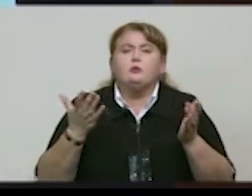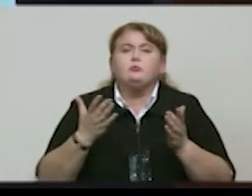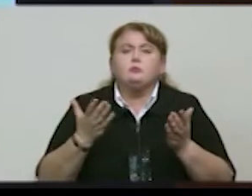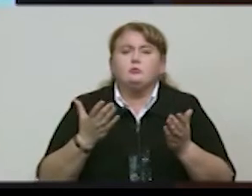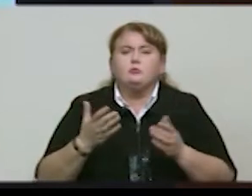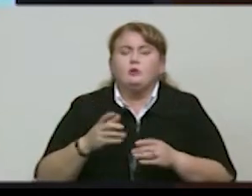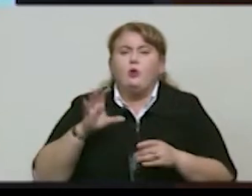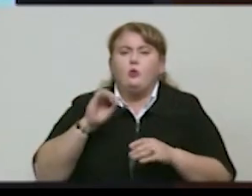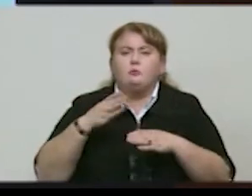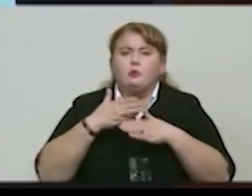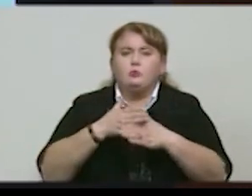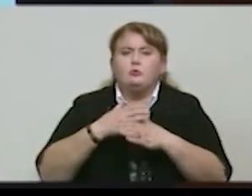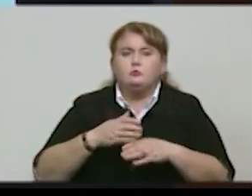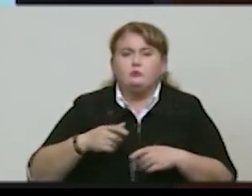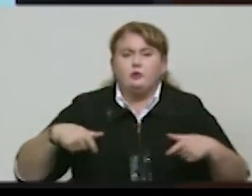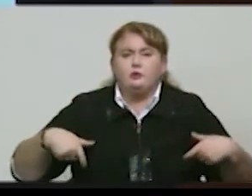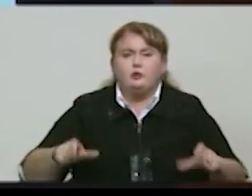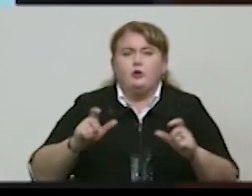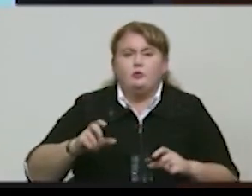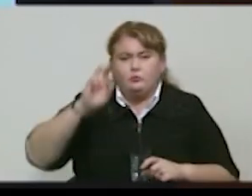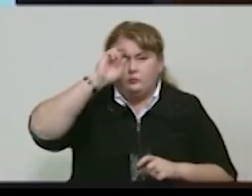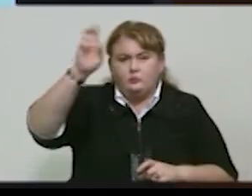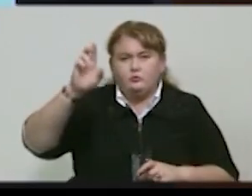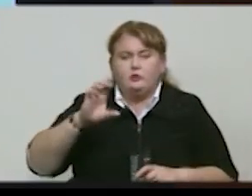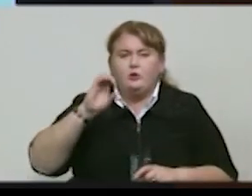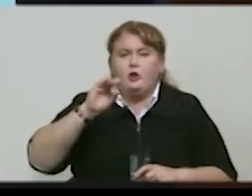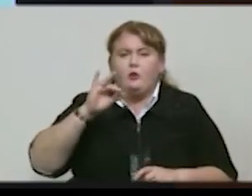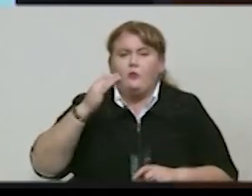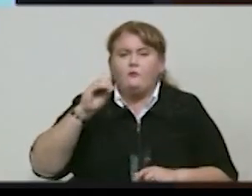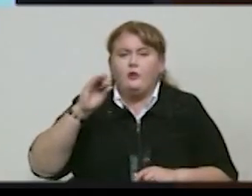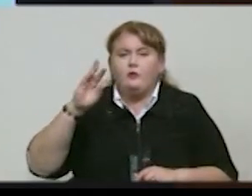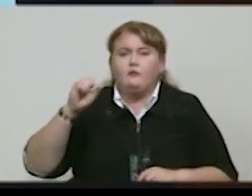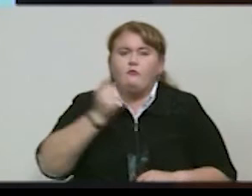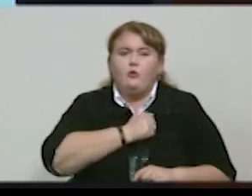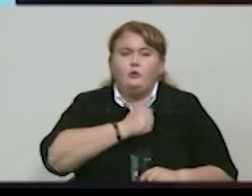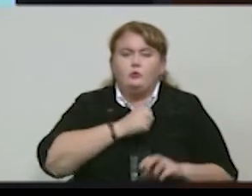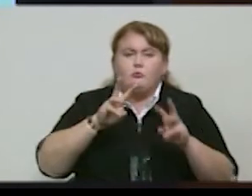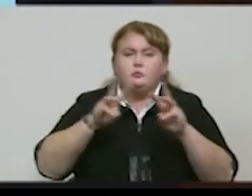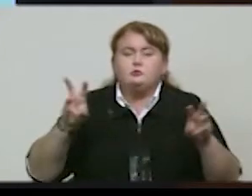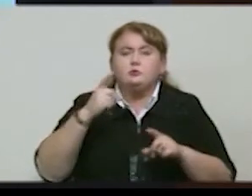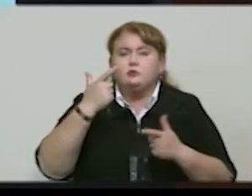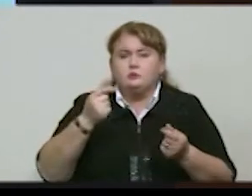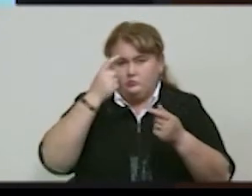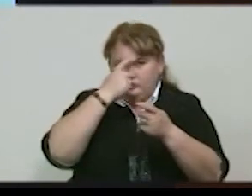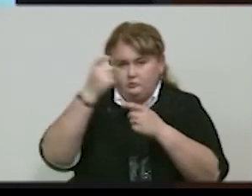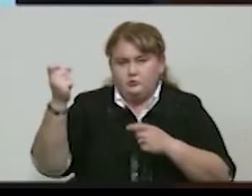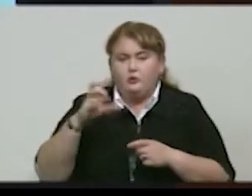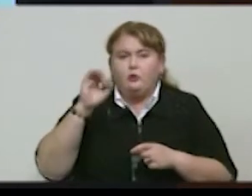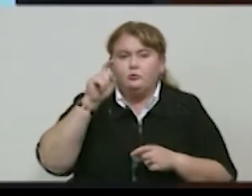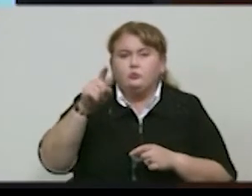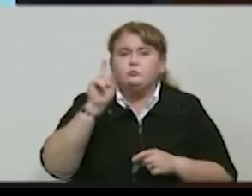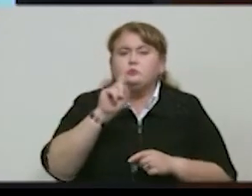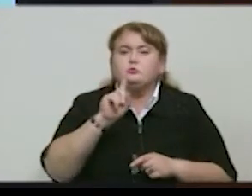от помощника генерал-губернатора Ерофеева военному министру, где сообщалось о том,